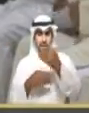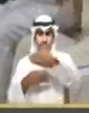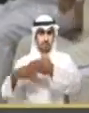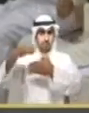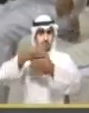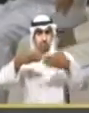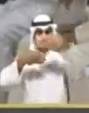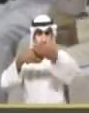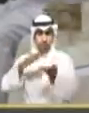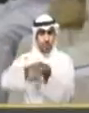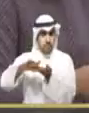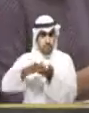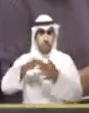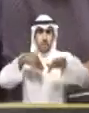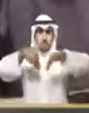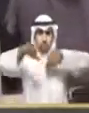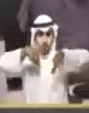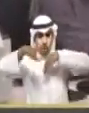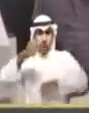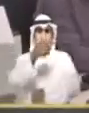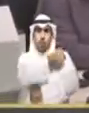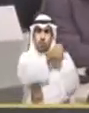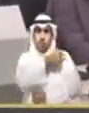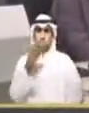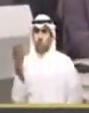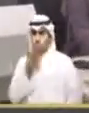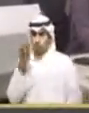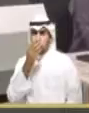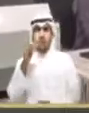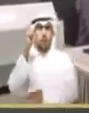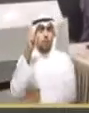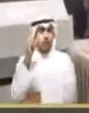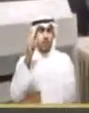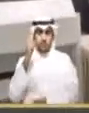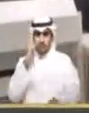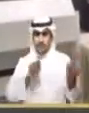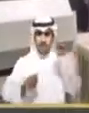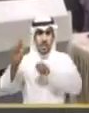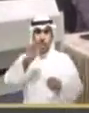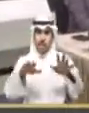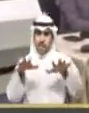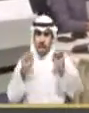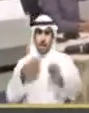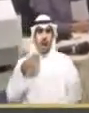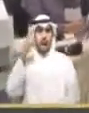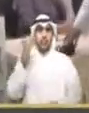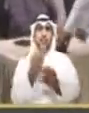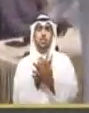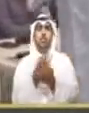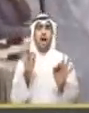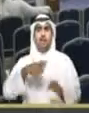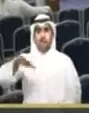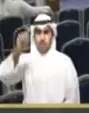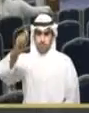التحتية والطرق ومباني الخدمات العامة التي تمت مراعاة إنجازها لتكون جاهزة لخدمة المواطنين في